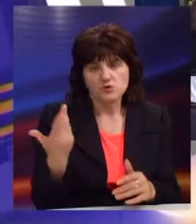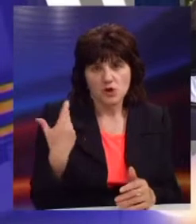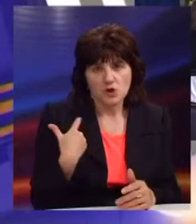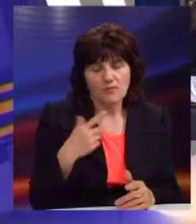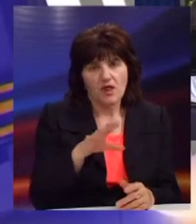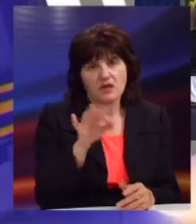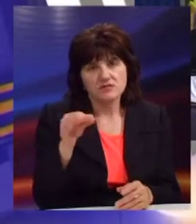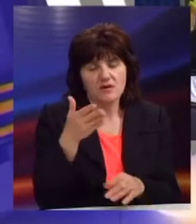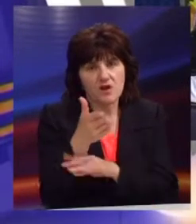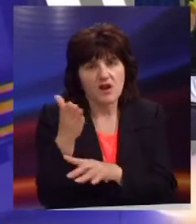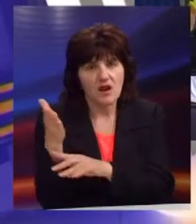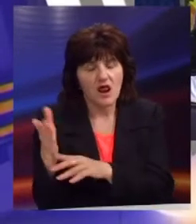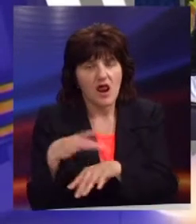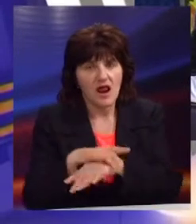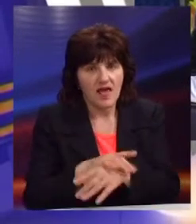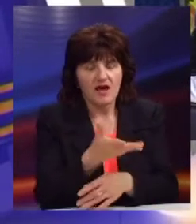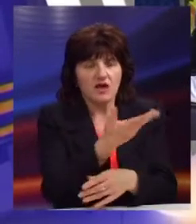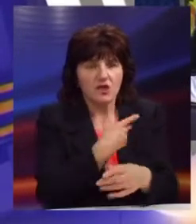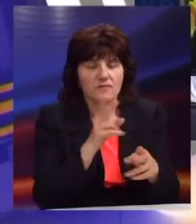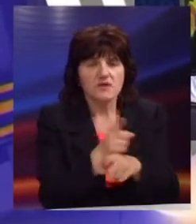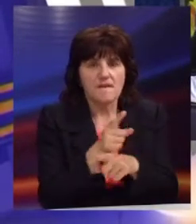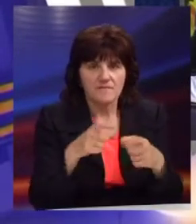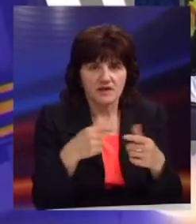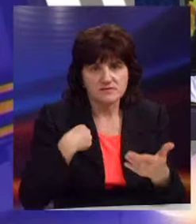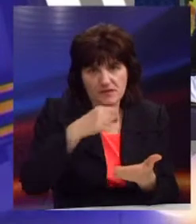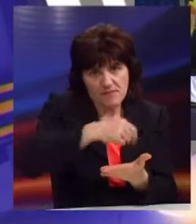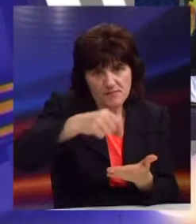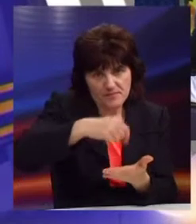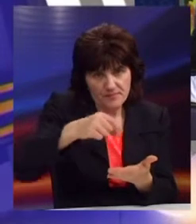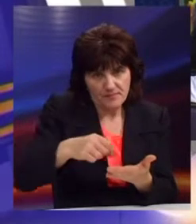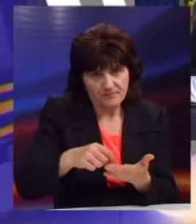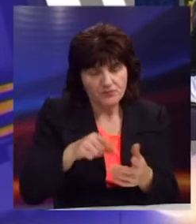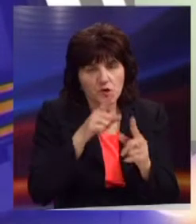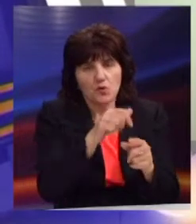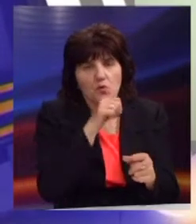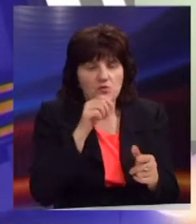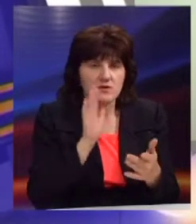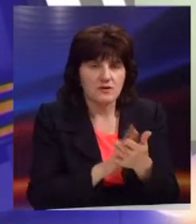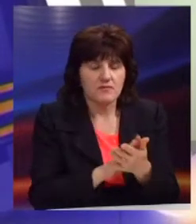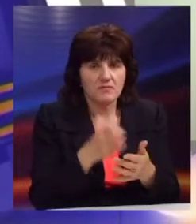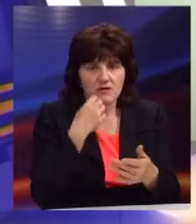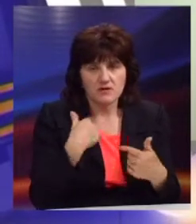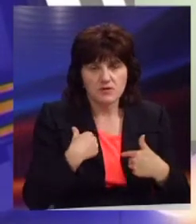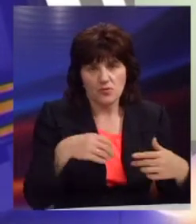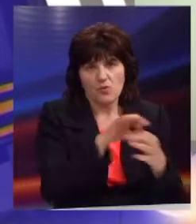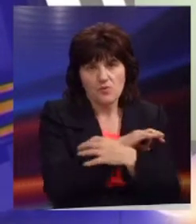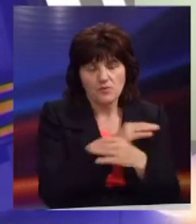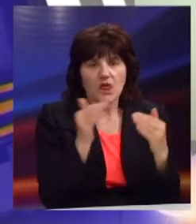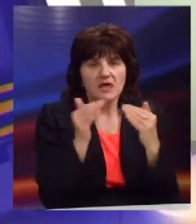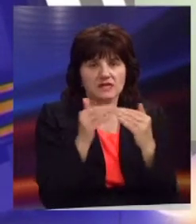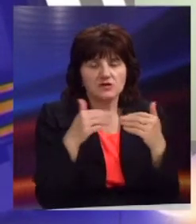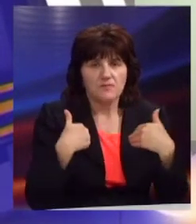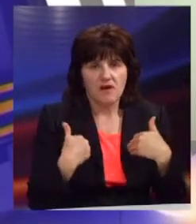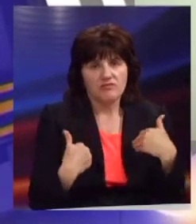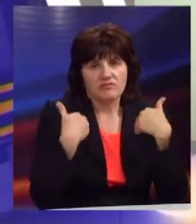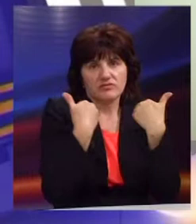izabranog lekara ili u transplantacionim centrima. Donorska kartica predstavlja samo znak podrške ovakvom načinu lečenja, a konačnu odluku o